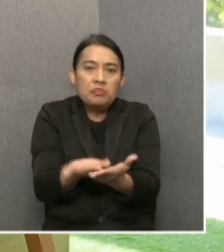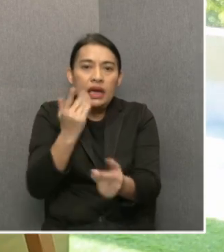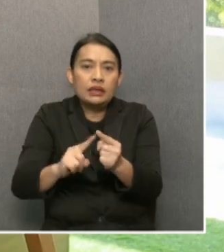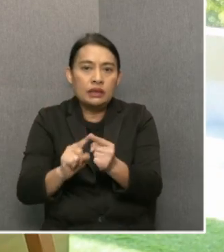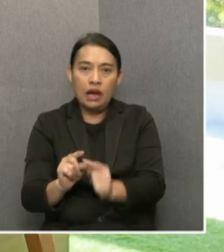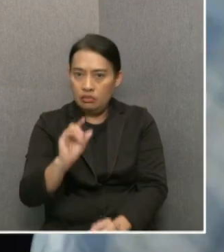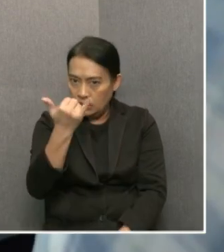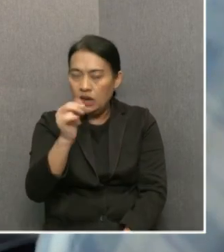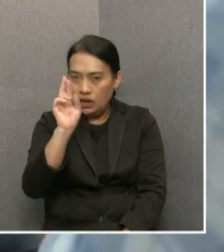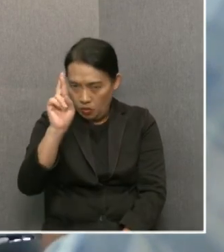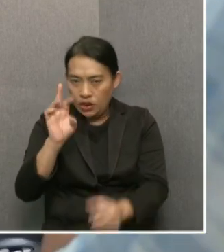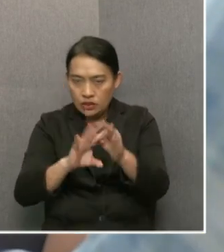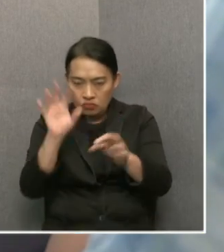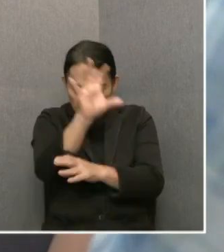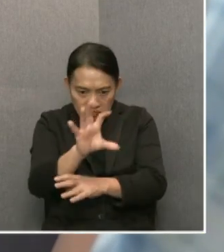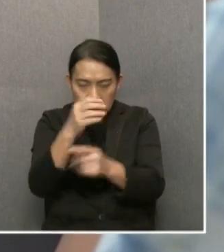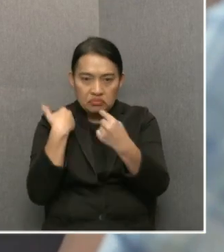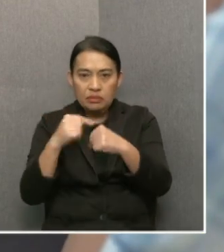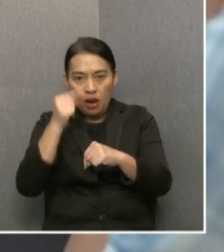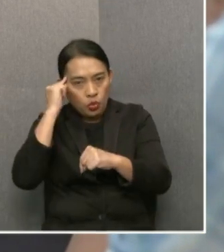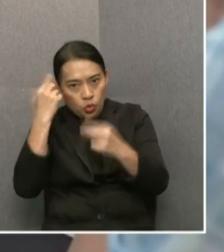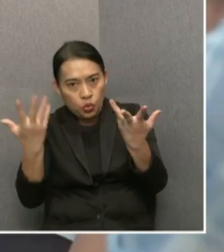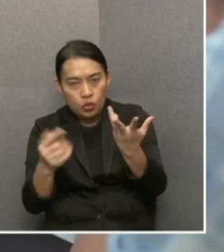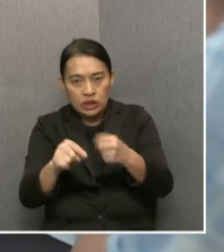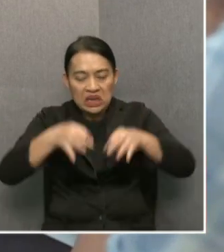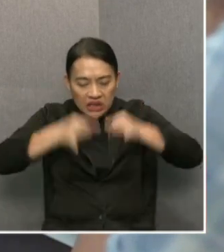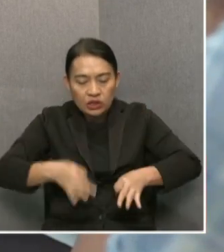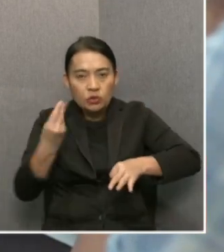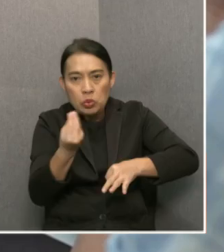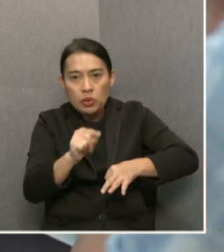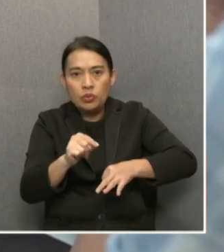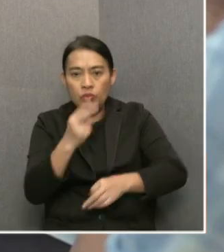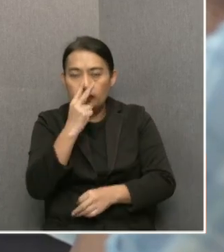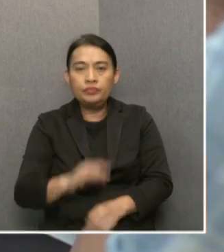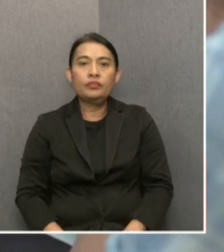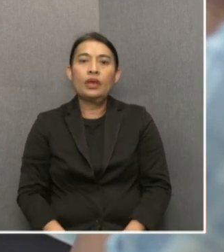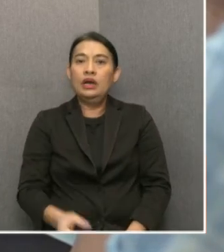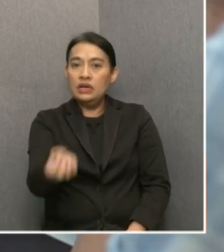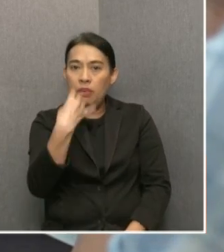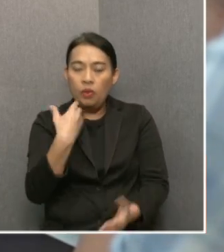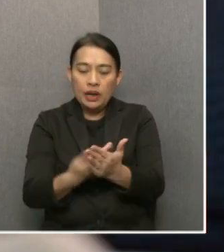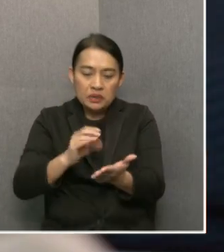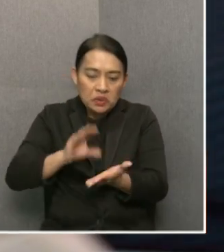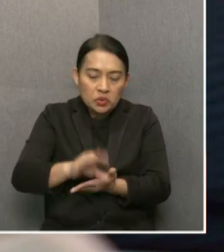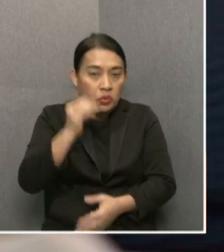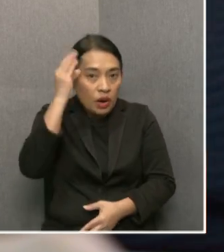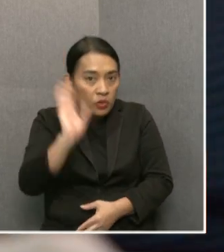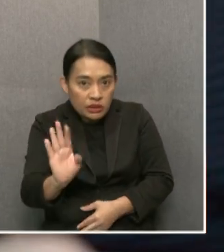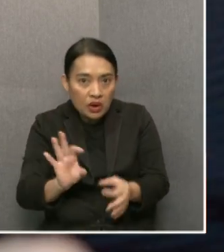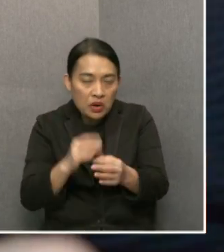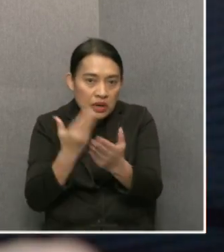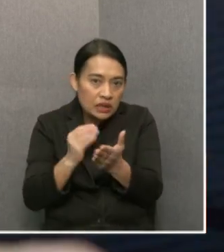ไม่รู้ที่ไปที่มาเร่งรัดให้เราเนี่ยมีการตัดสินใจหรือว่าบอกว่าการลงทุนแบบนี้เนี่ยไม่จำเป็นต้องมีความรู้คุณก็ลงทุน